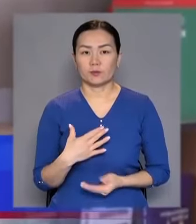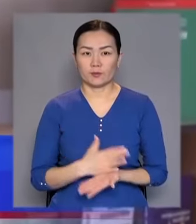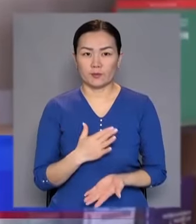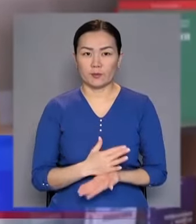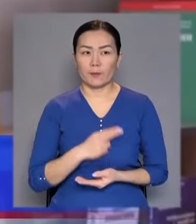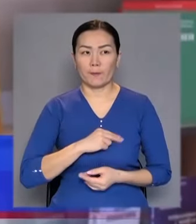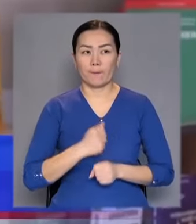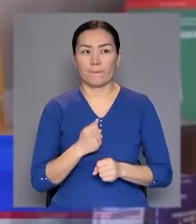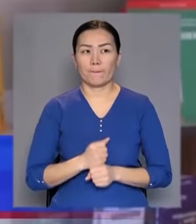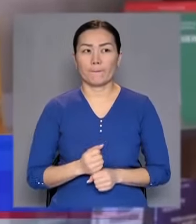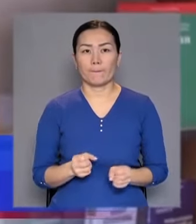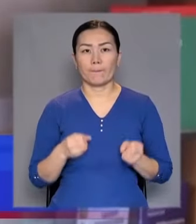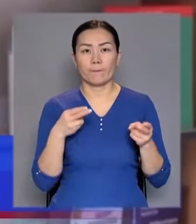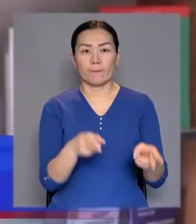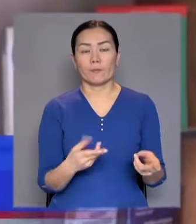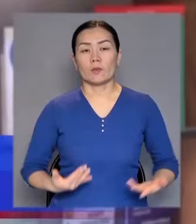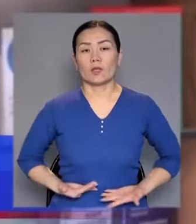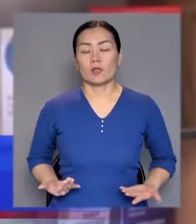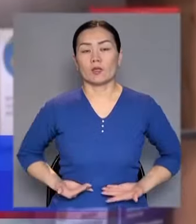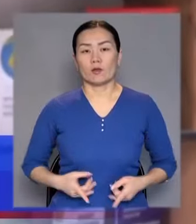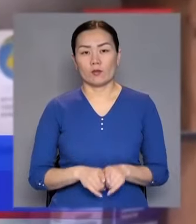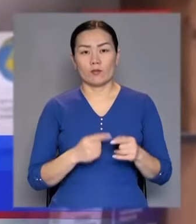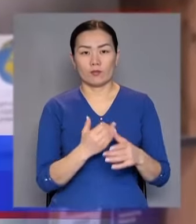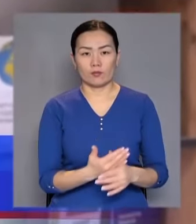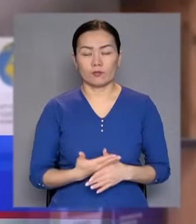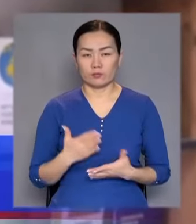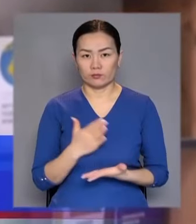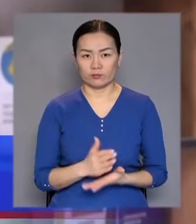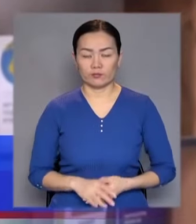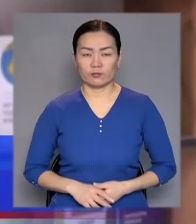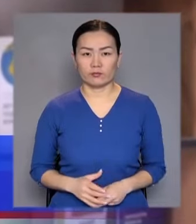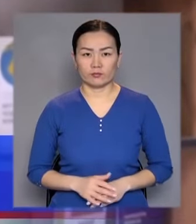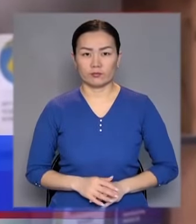қымбатшылық ояқта, барып келу, мысалы, тұру, сонымен көмектесті.